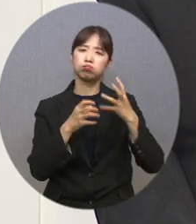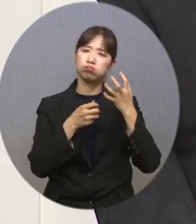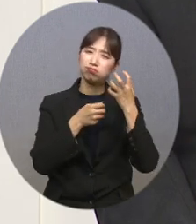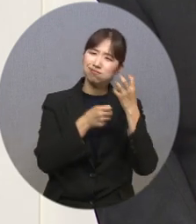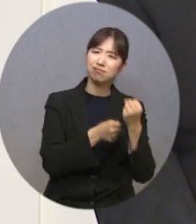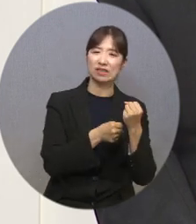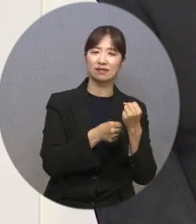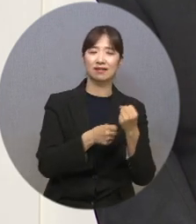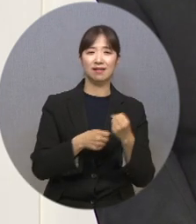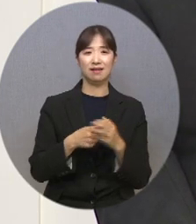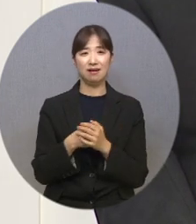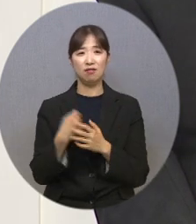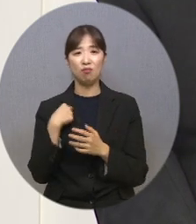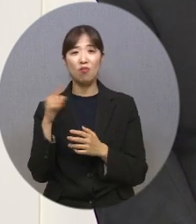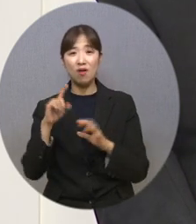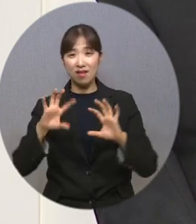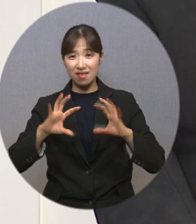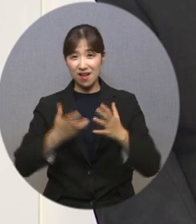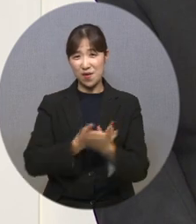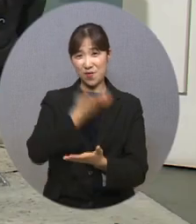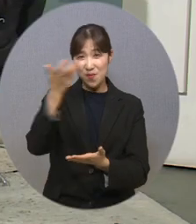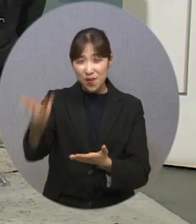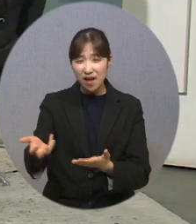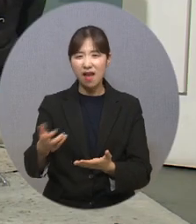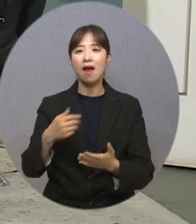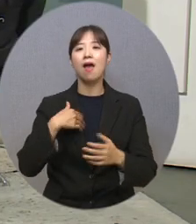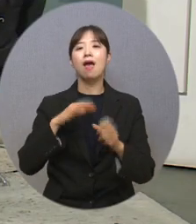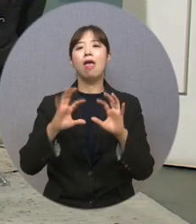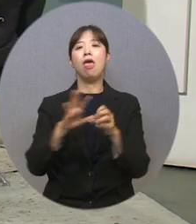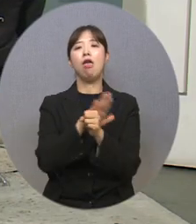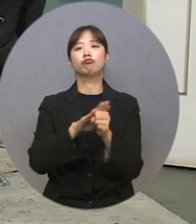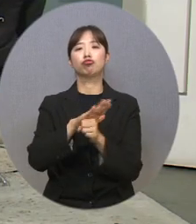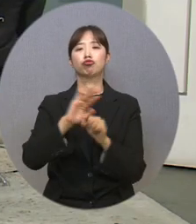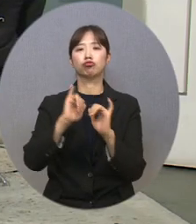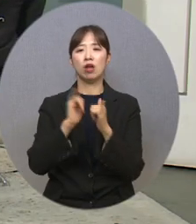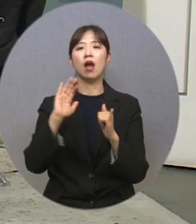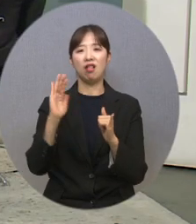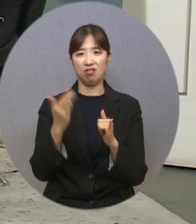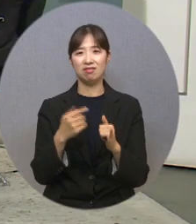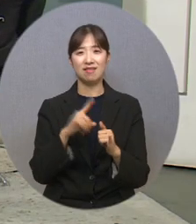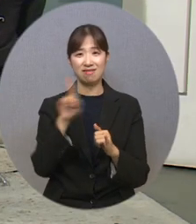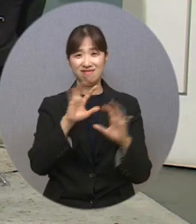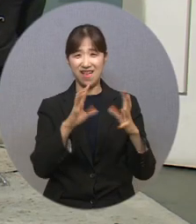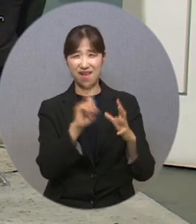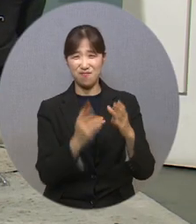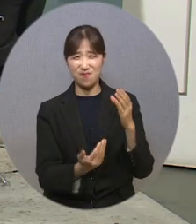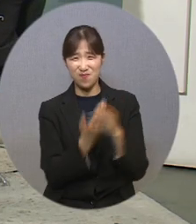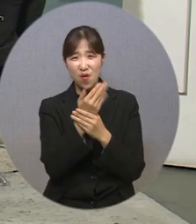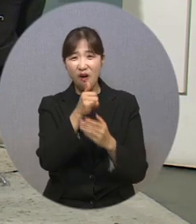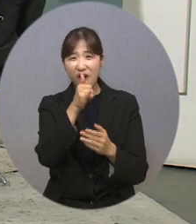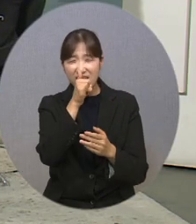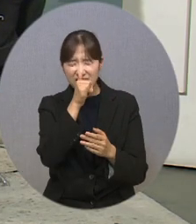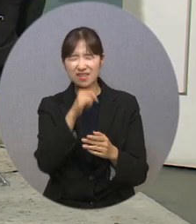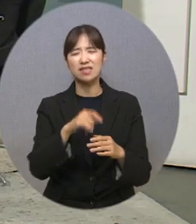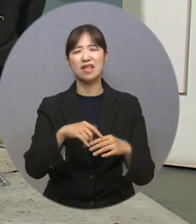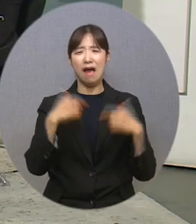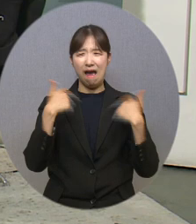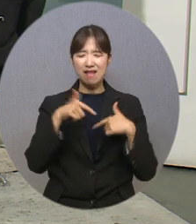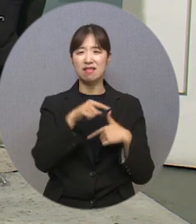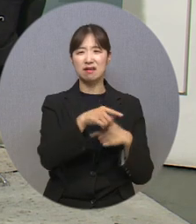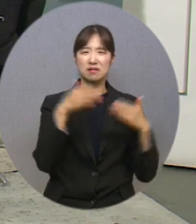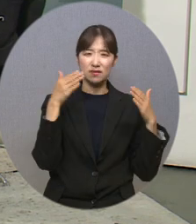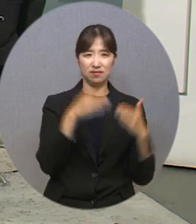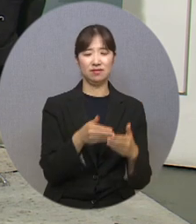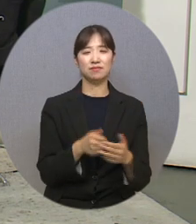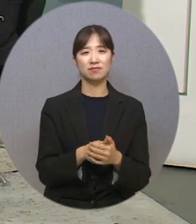애국자가 돼가지고 나라에 무슨 일이 있으면 제일 먼저 떠들거든요. 그렇지. 막 붙잡고 나와요. 뭐 지난 5년 동안